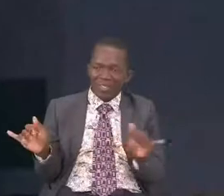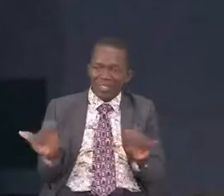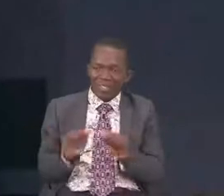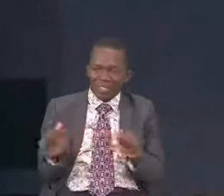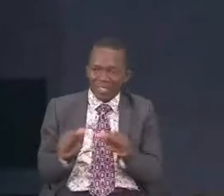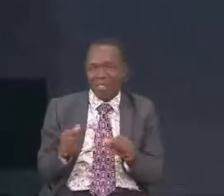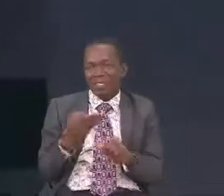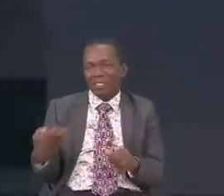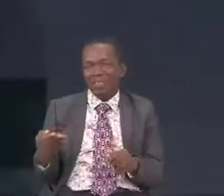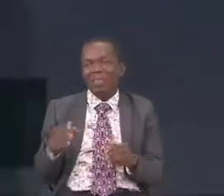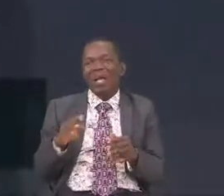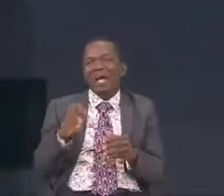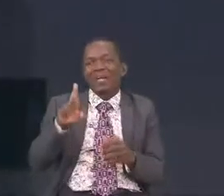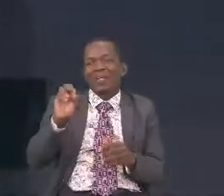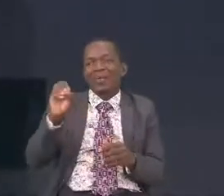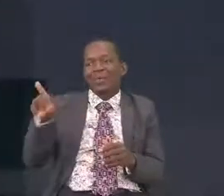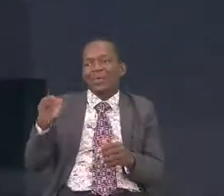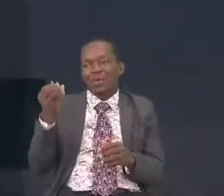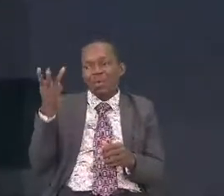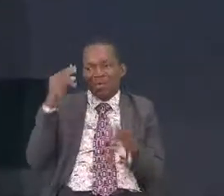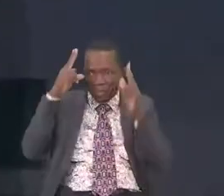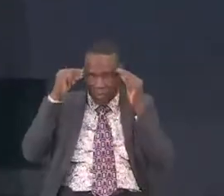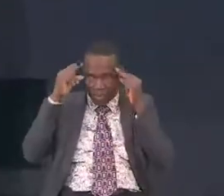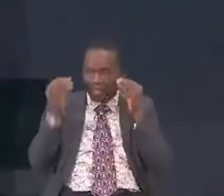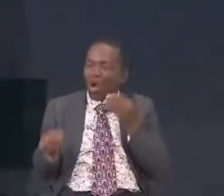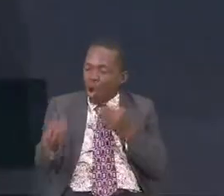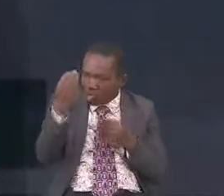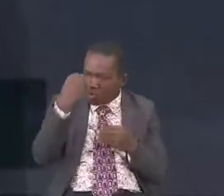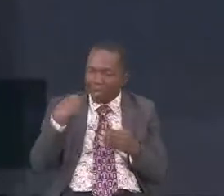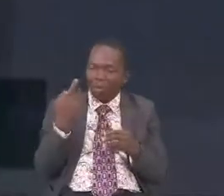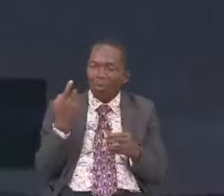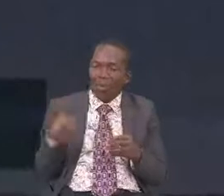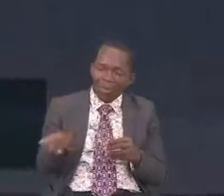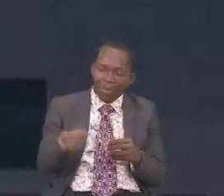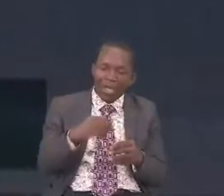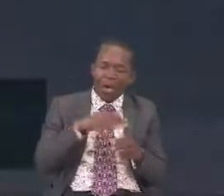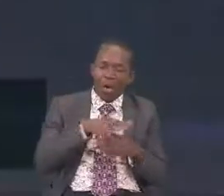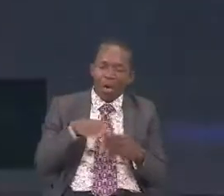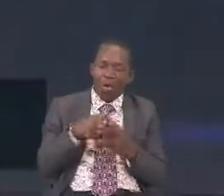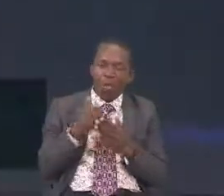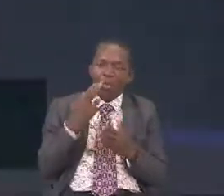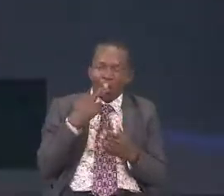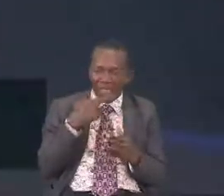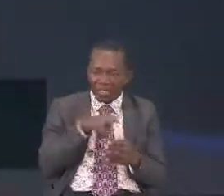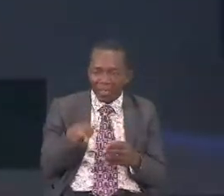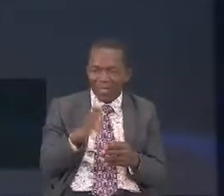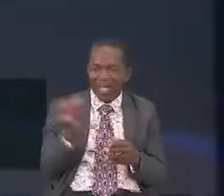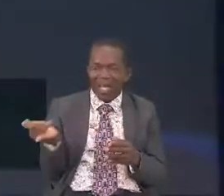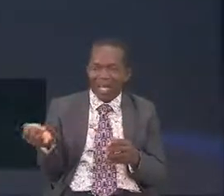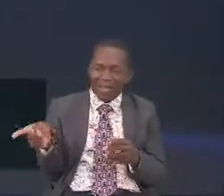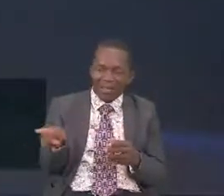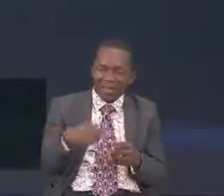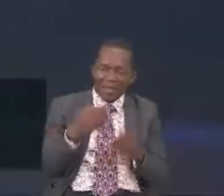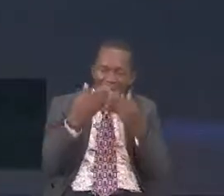tous leurs verges, tous leurs serpents. Ils ont perdu toute leur puissance. Nous